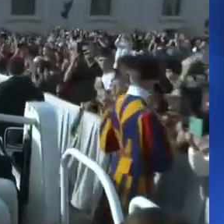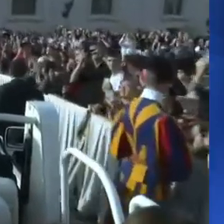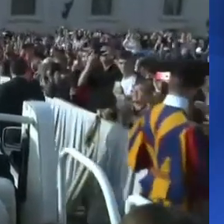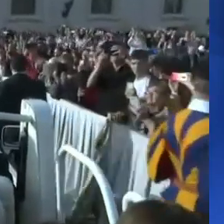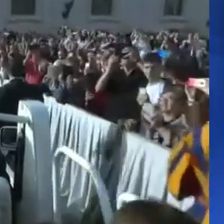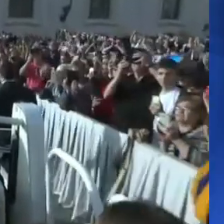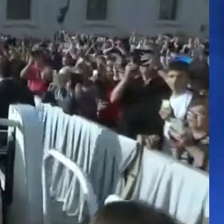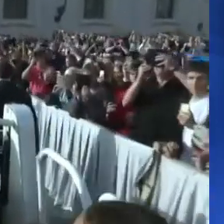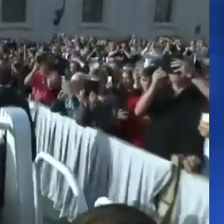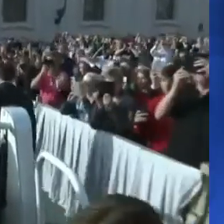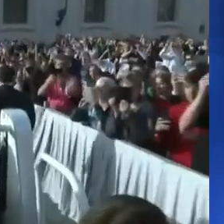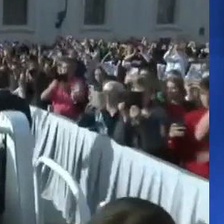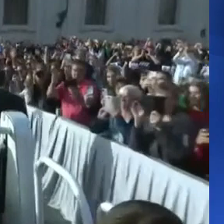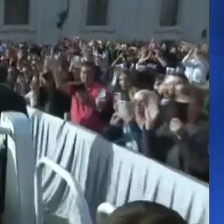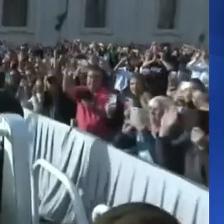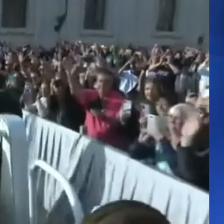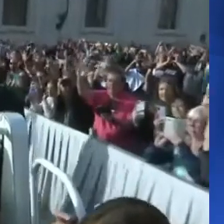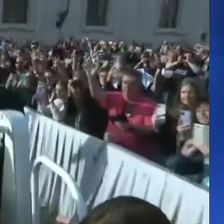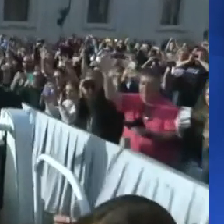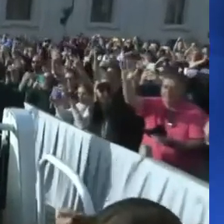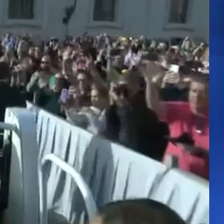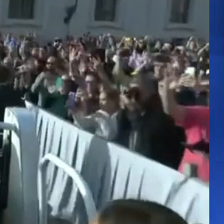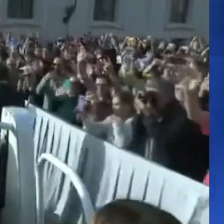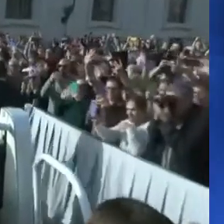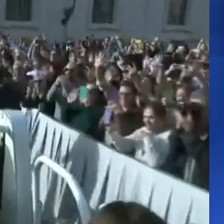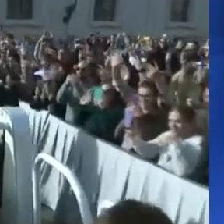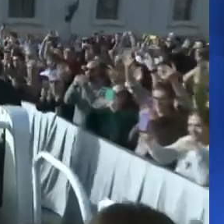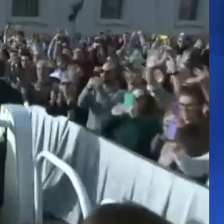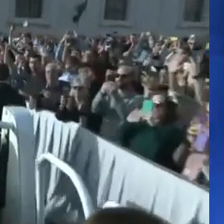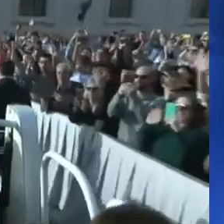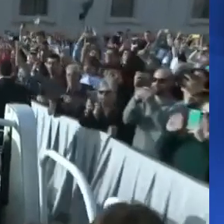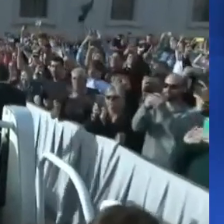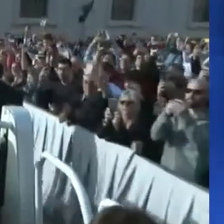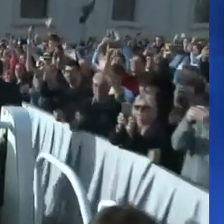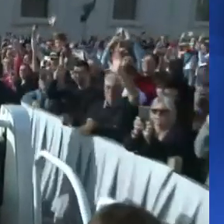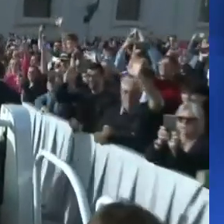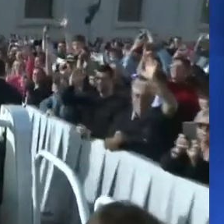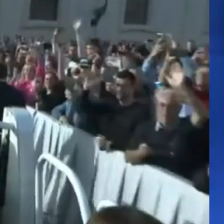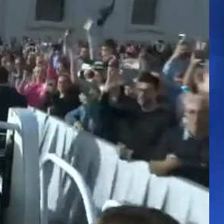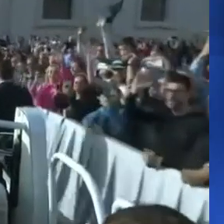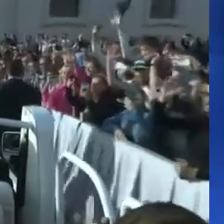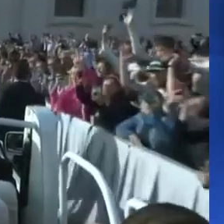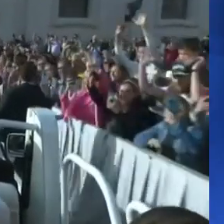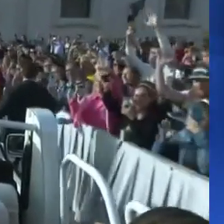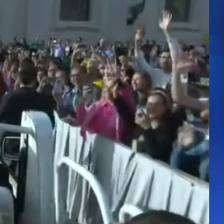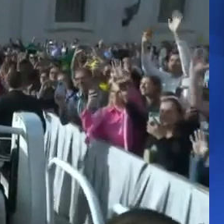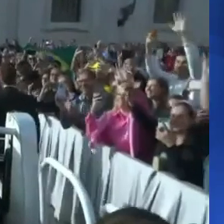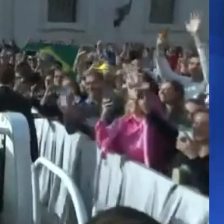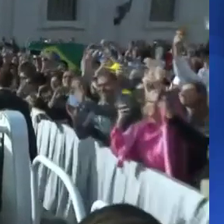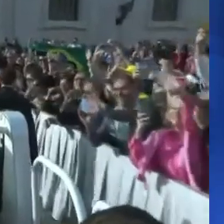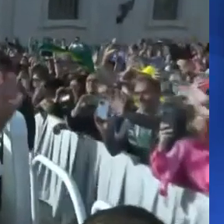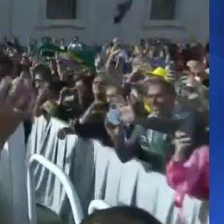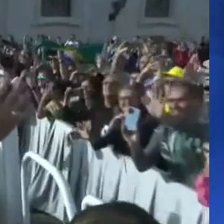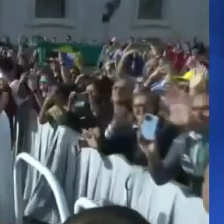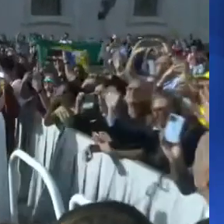بطرس، لا سيما المجموعات القادمة من مختلف الأبرشيات والرعايا